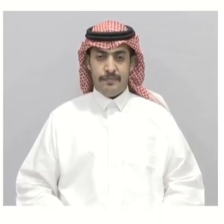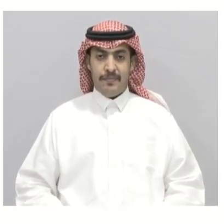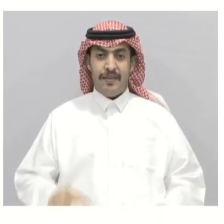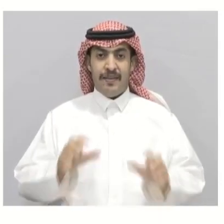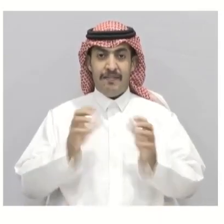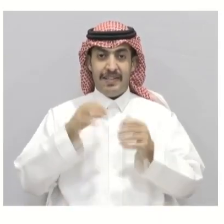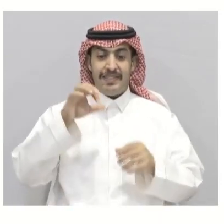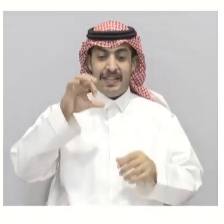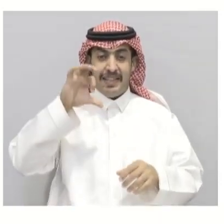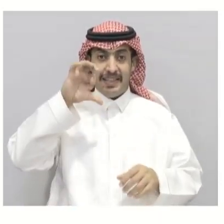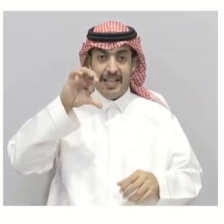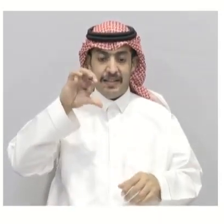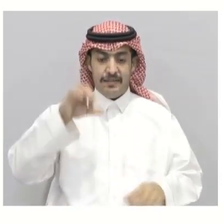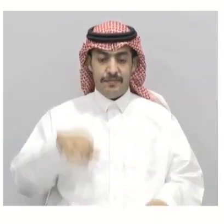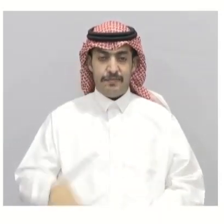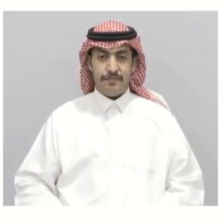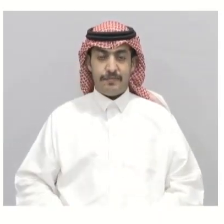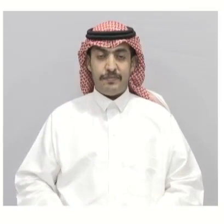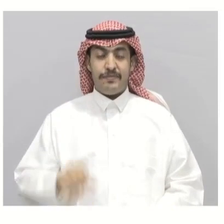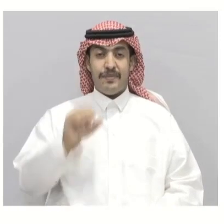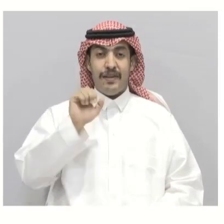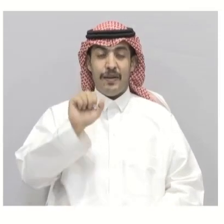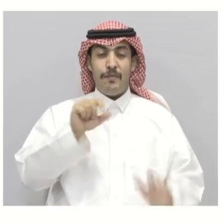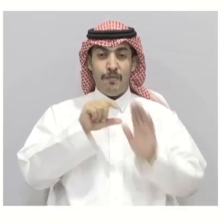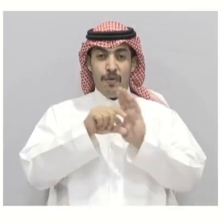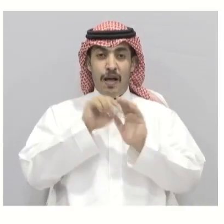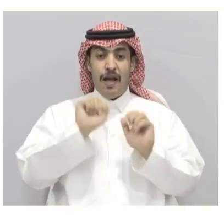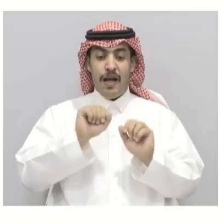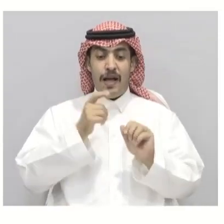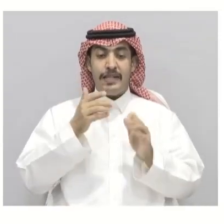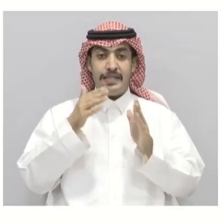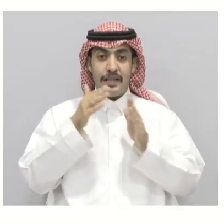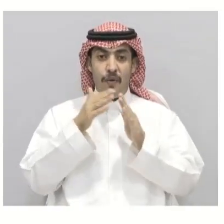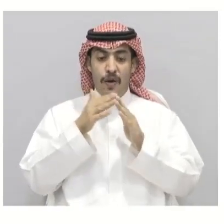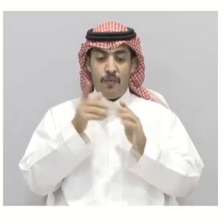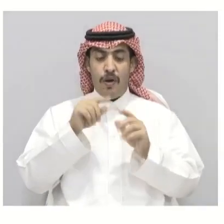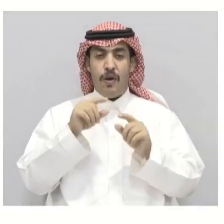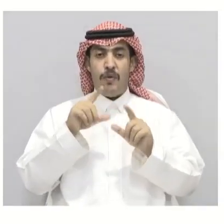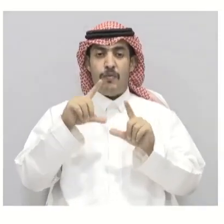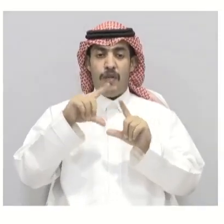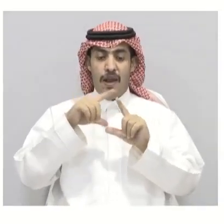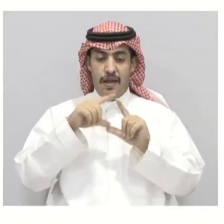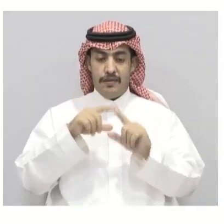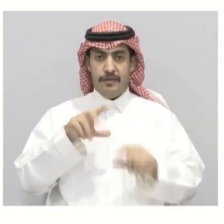الفصل السادس التاسع عفوا والذي يتكلم عن الزوايا والمضلعات